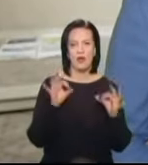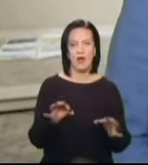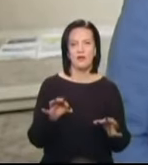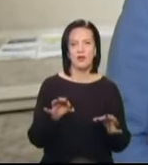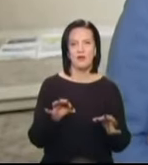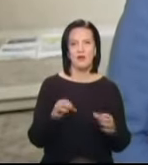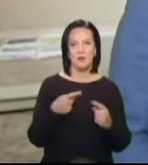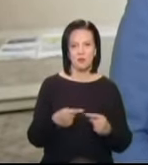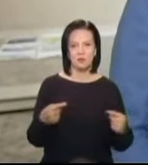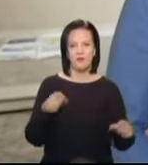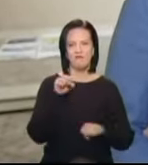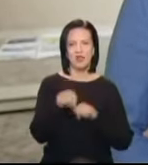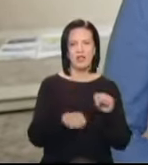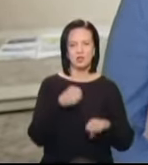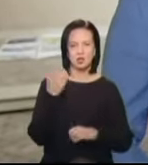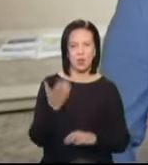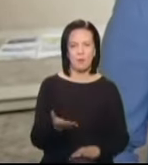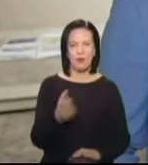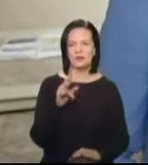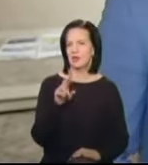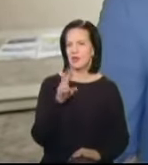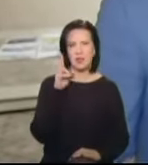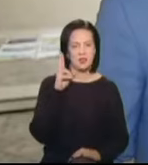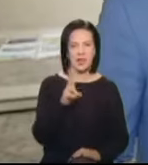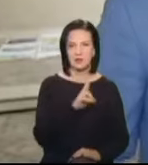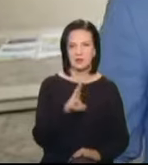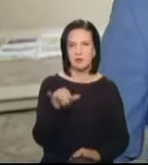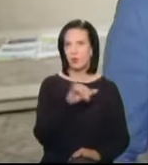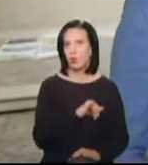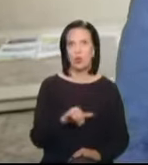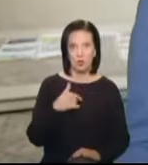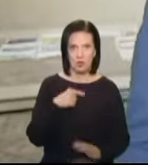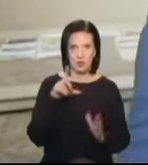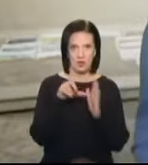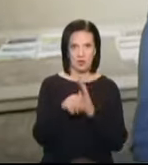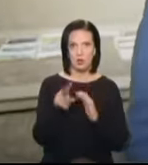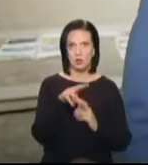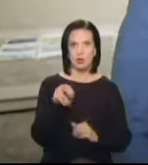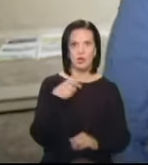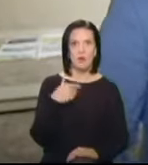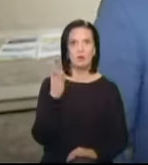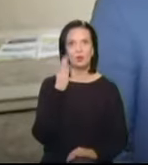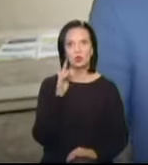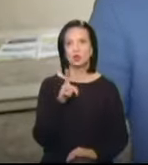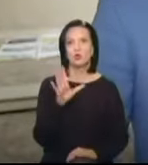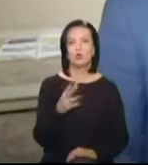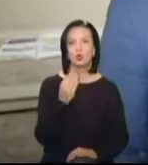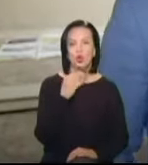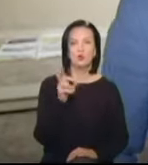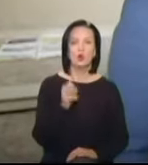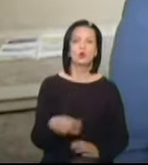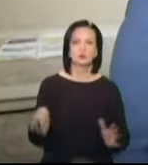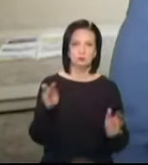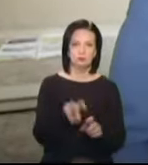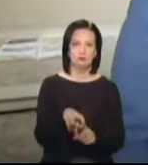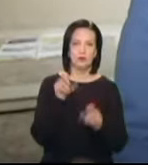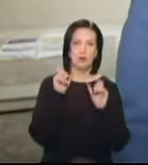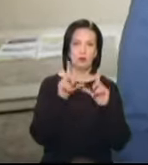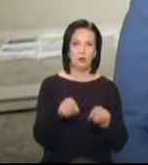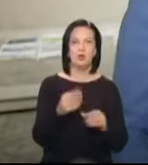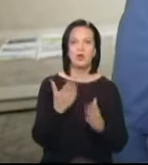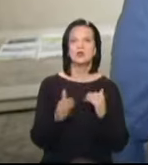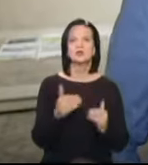спорядження велосипеда. Я не знав, куди я їду, де я буду ночувати, що я буду їсти. Я просто сів і поїхав. Тому, якщо дуже